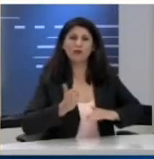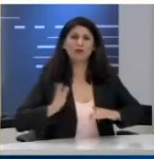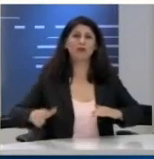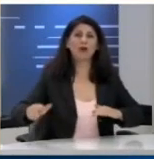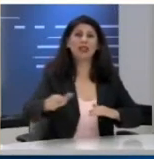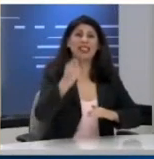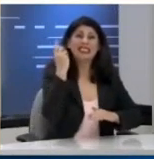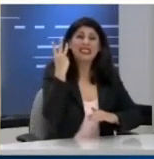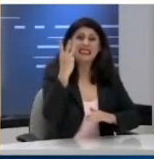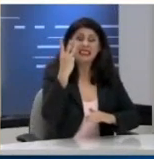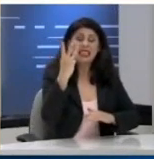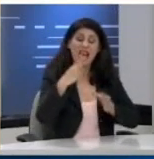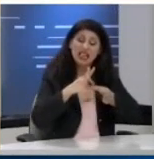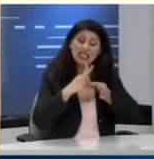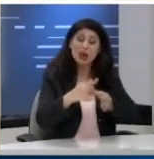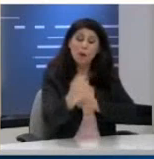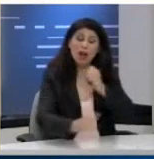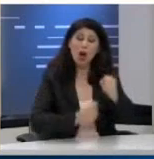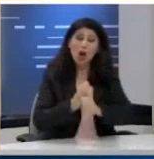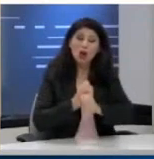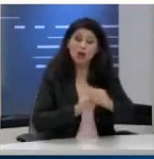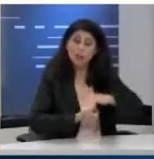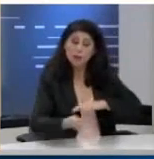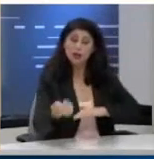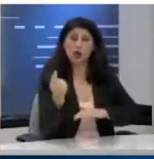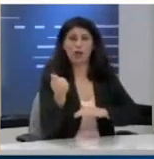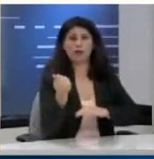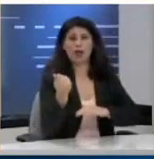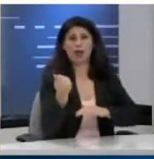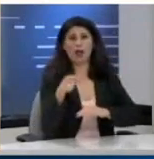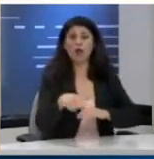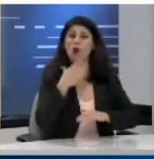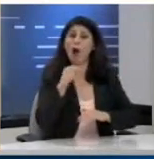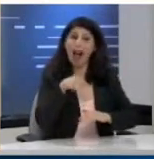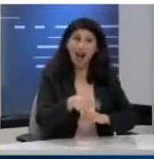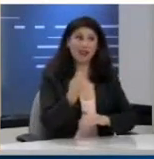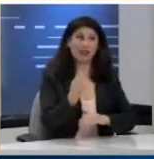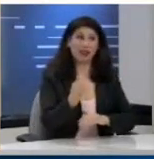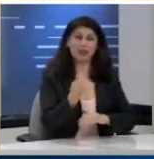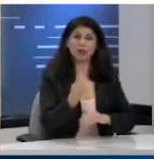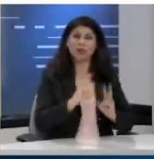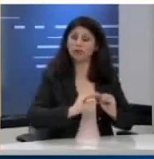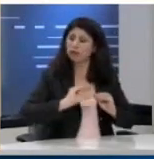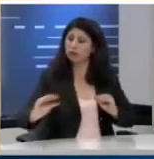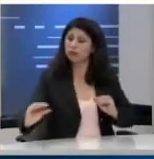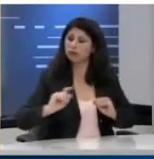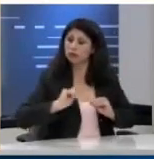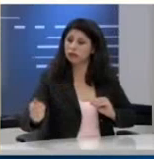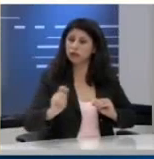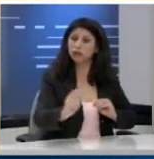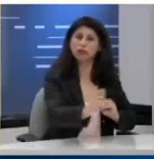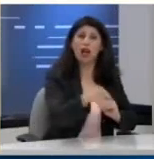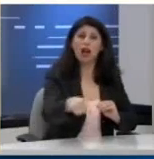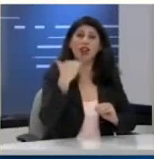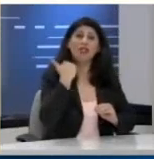3 συνεχόμενα χρόνια. Γιατί αυτά τα χρήματα ανήκουν σε αυτούς, είναι οι θυσίες τους, είναι